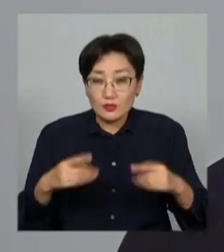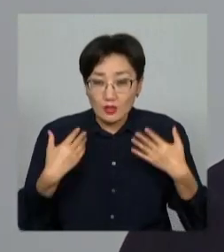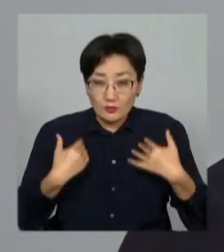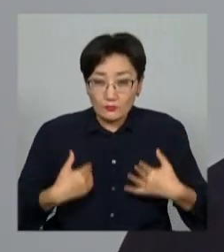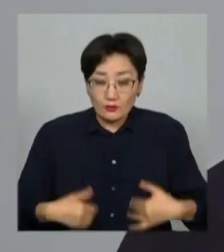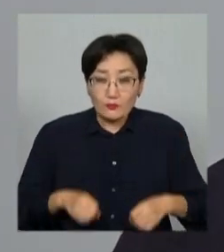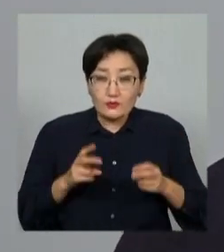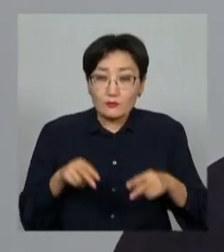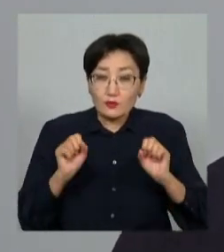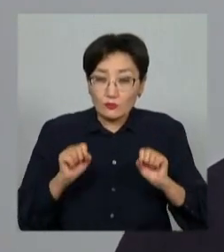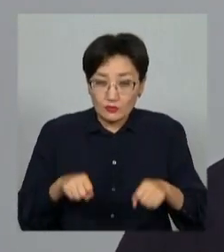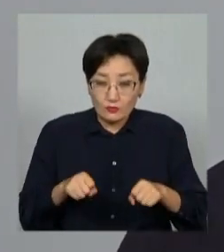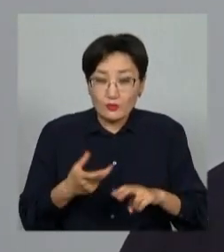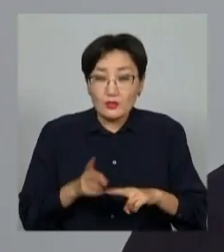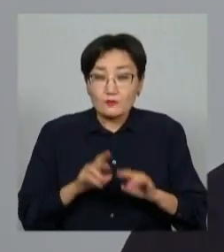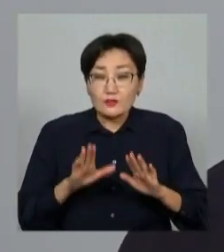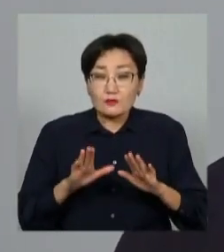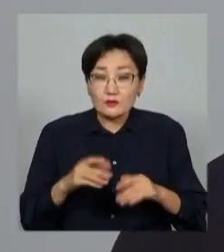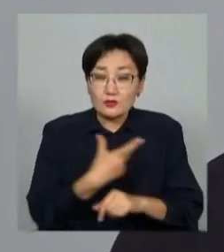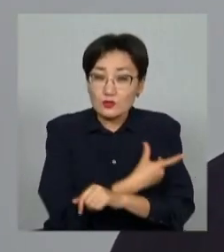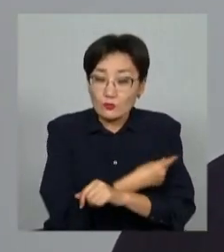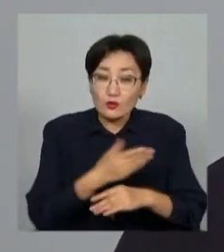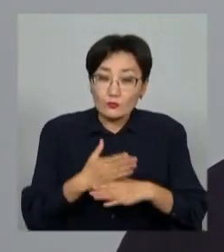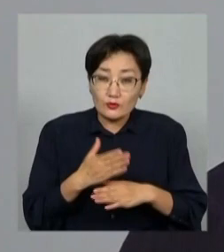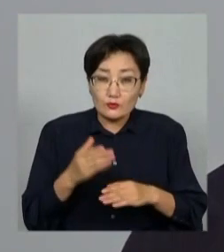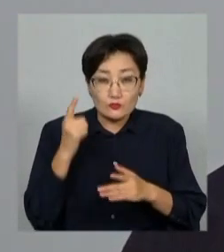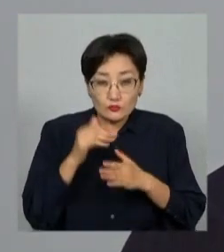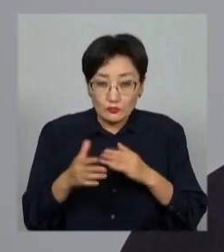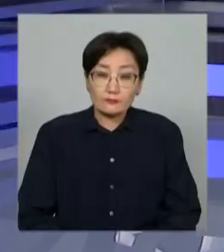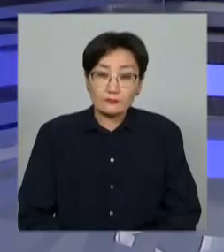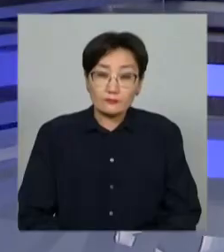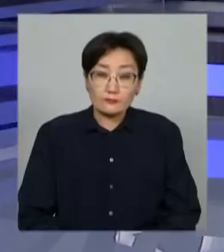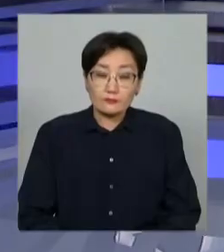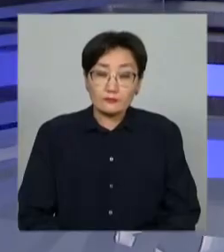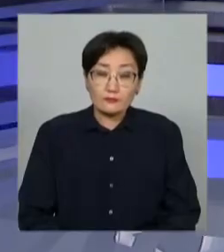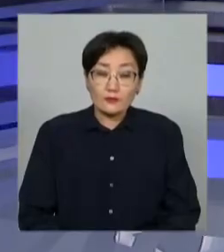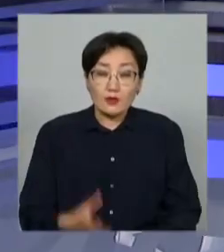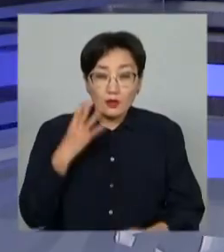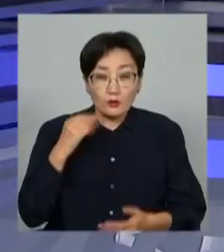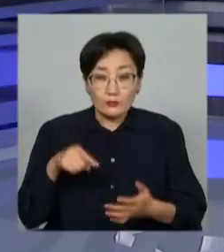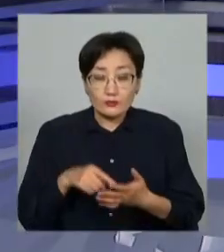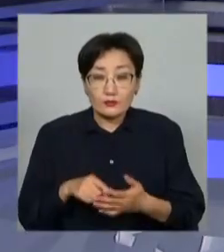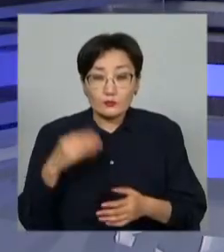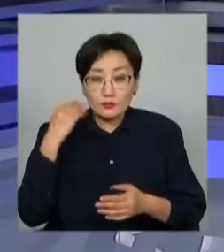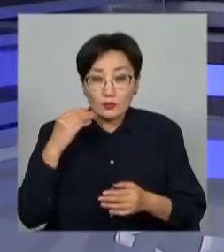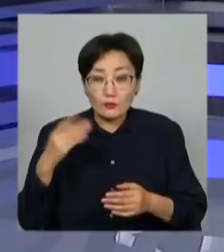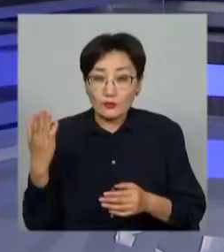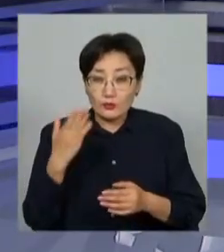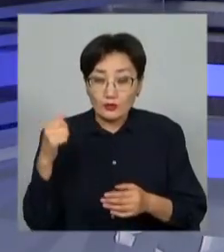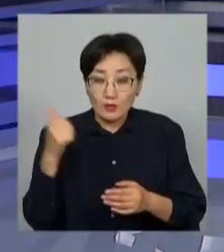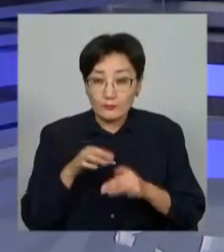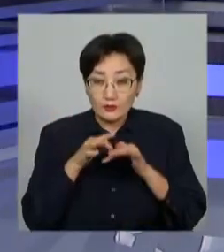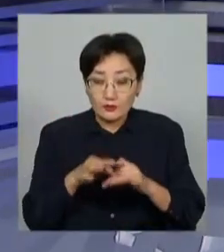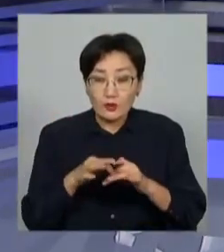мүшелерді зақымдауы мүмкін. Сондықтан тек екпе көмектесетінін түсіну керек. Алматыда түрік киносының апталығы өтіп